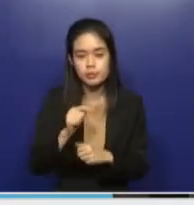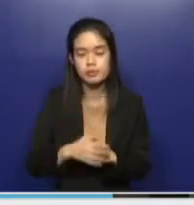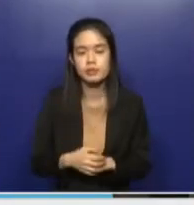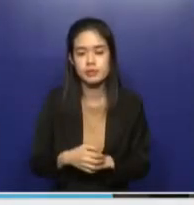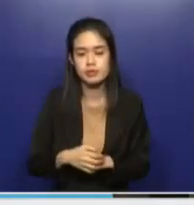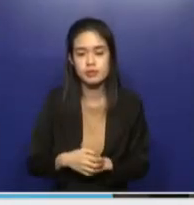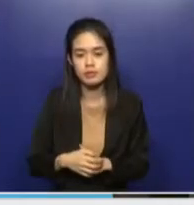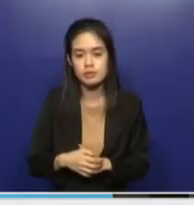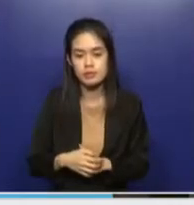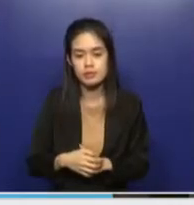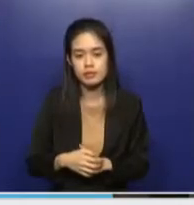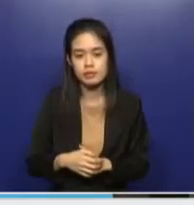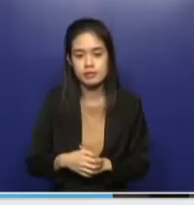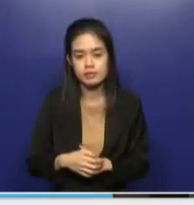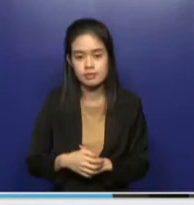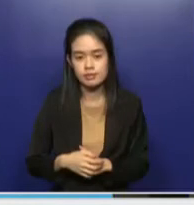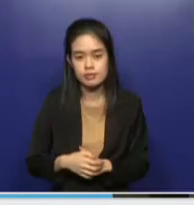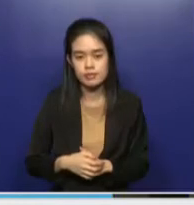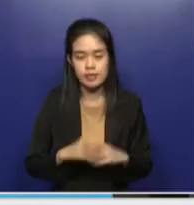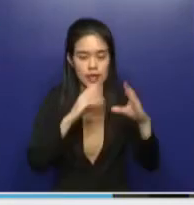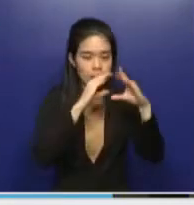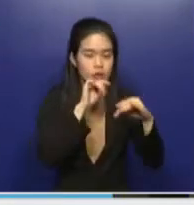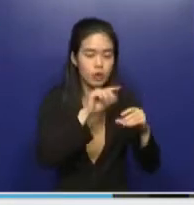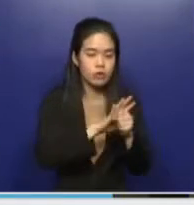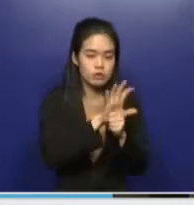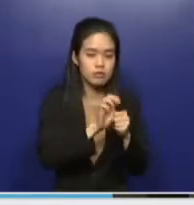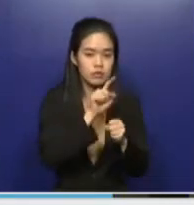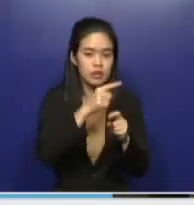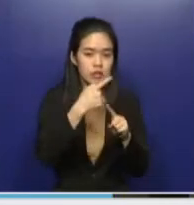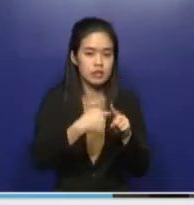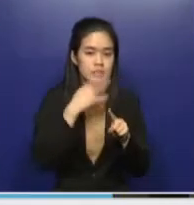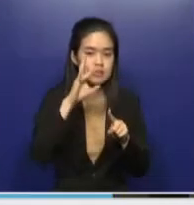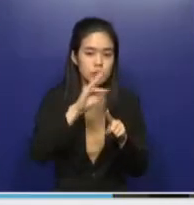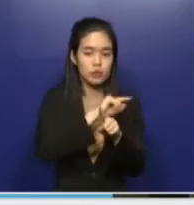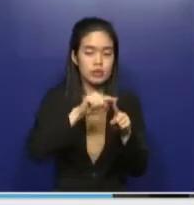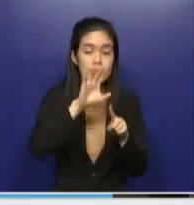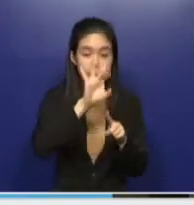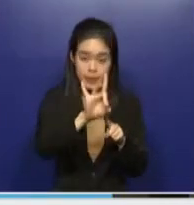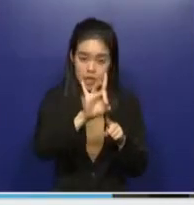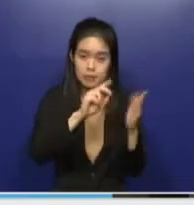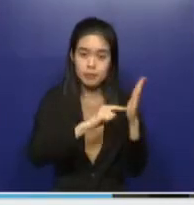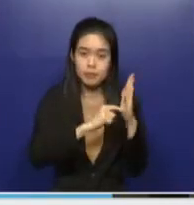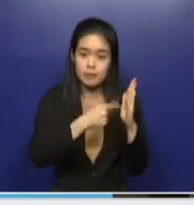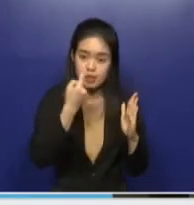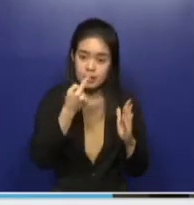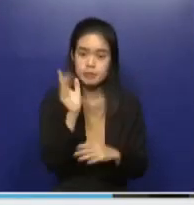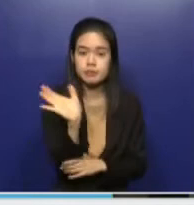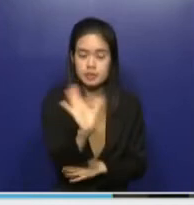าเหตุการณ์ระยอง8กรกฎาคมไม่ใช่เหตุการณ์หนึ่งที่เกิดขึ้นเ